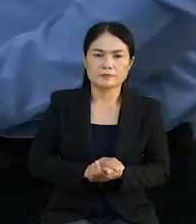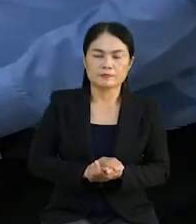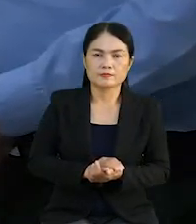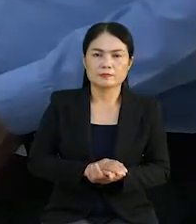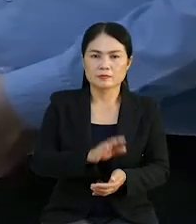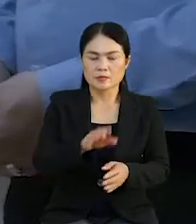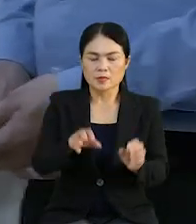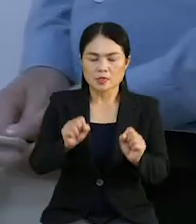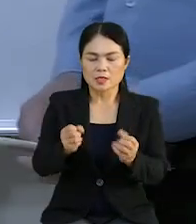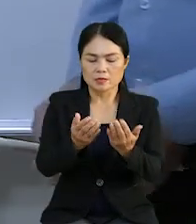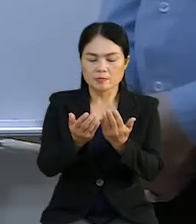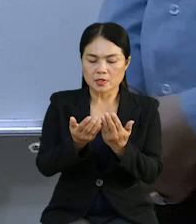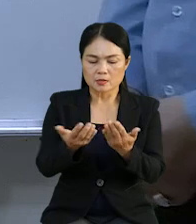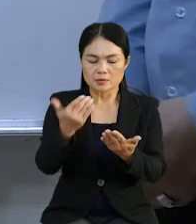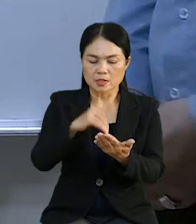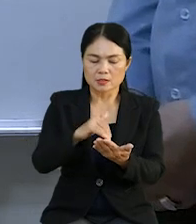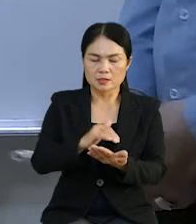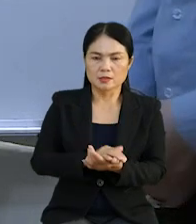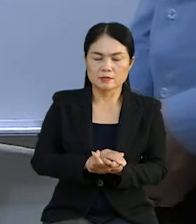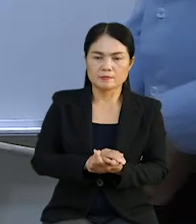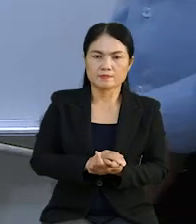นะก้นไออ่านมาสาเตี๋ย